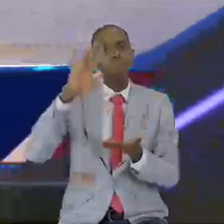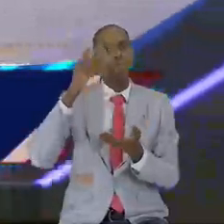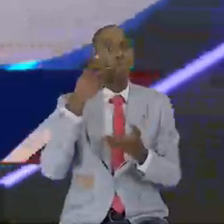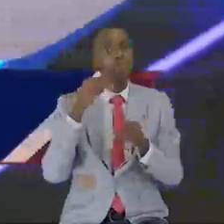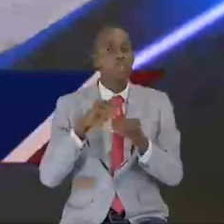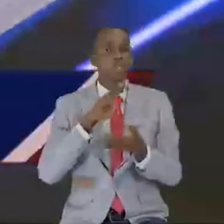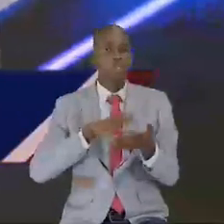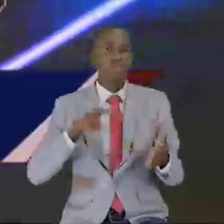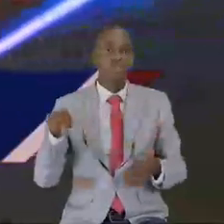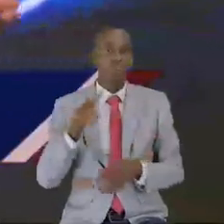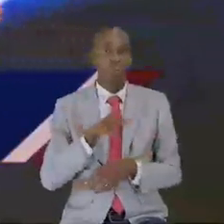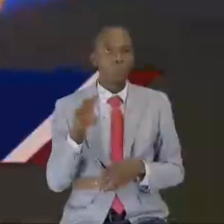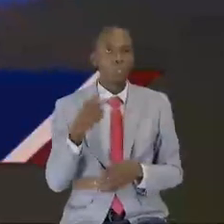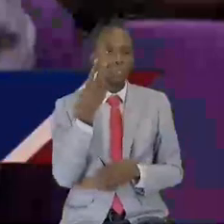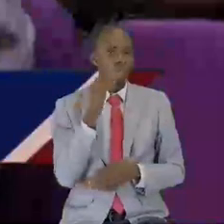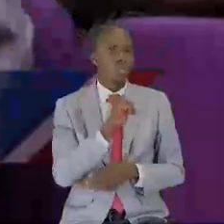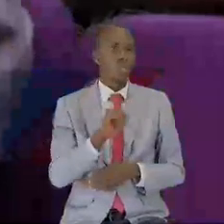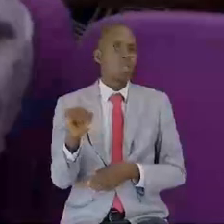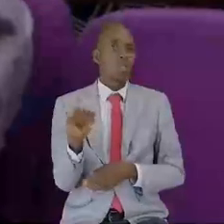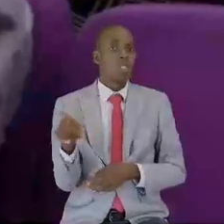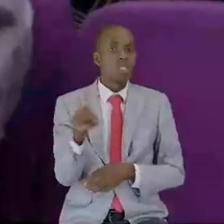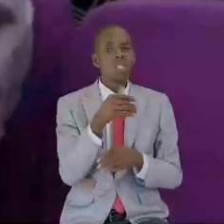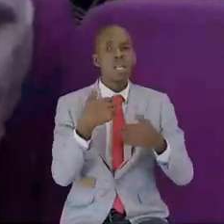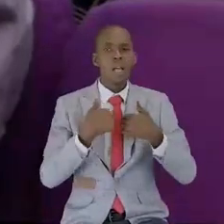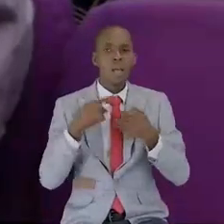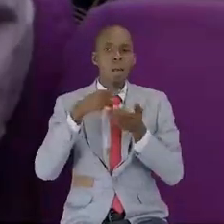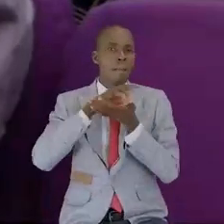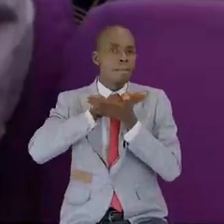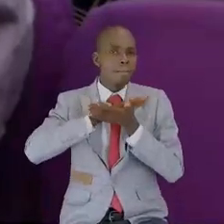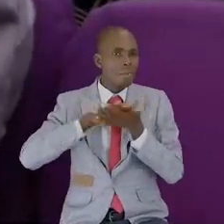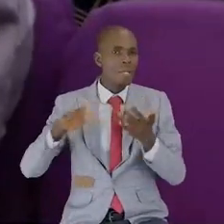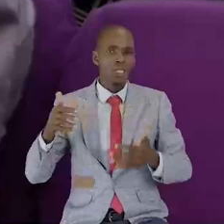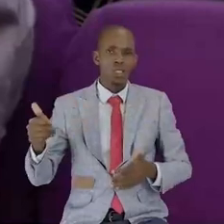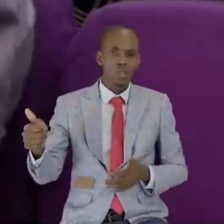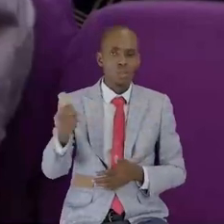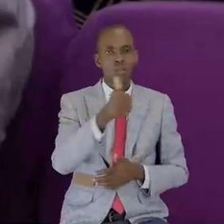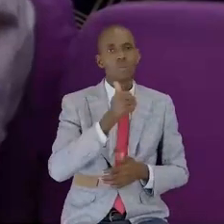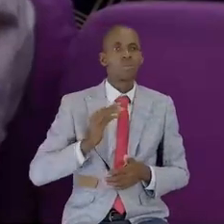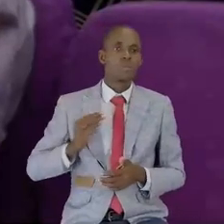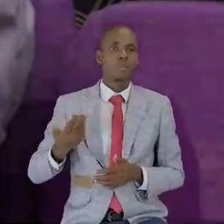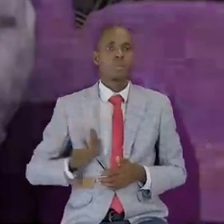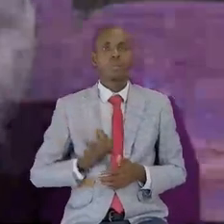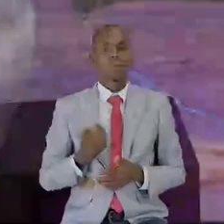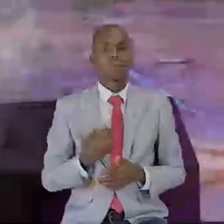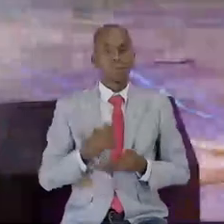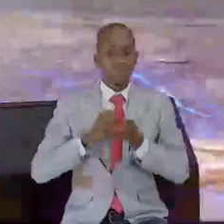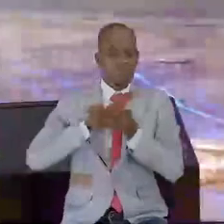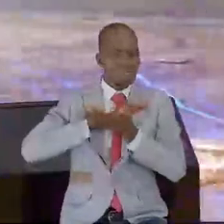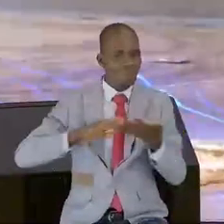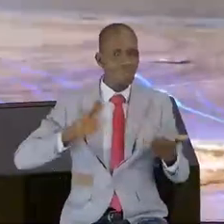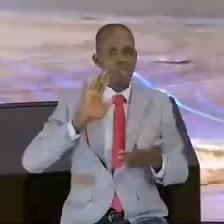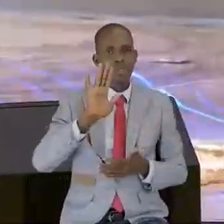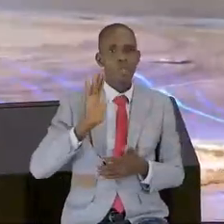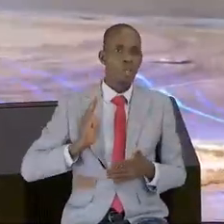Verset 22. Ayant purifié vos âmes en obéissant à la vérité, sanctifiez vos